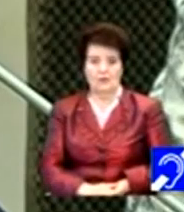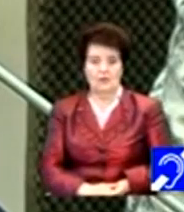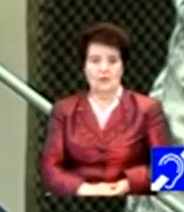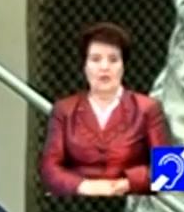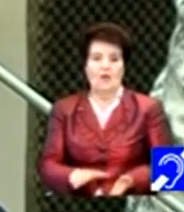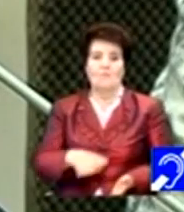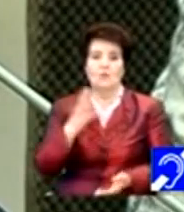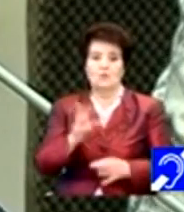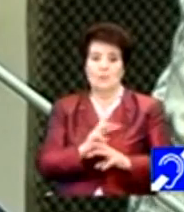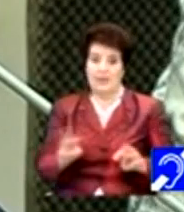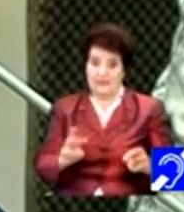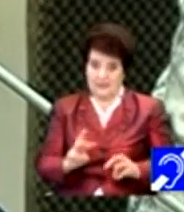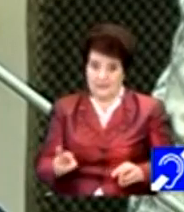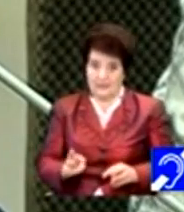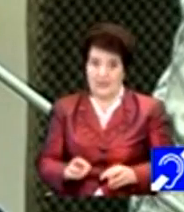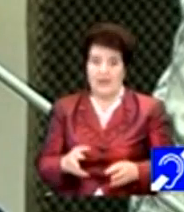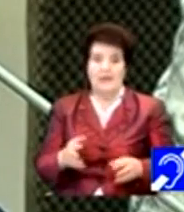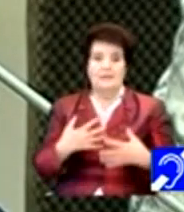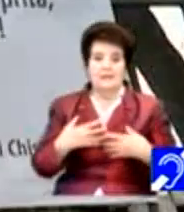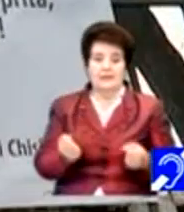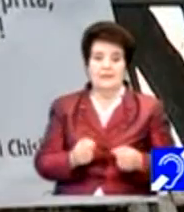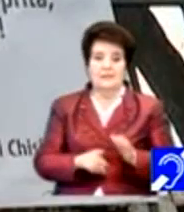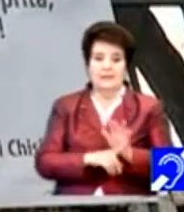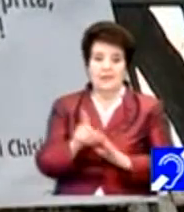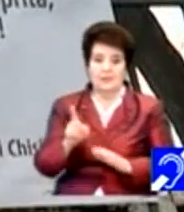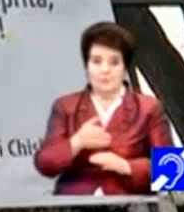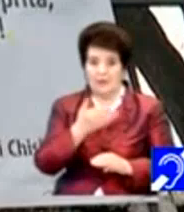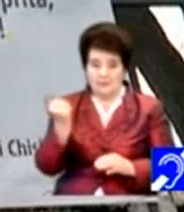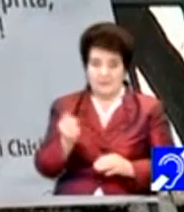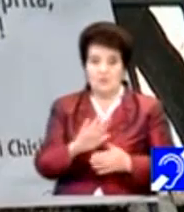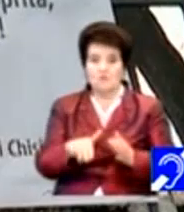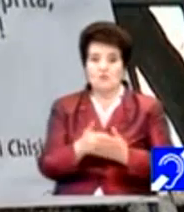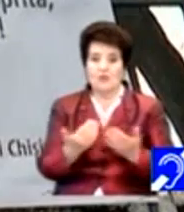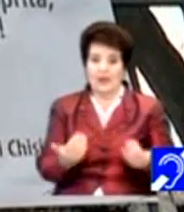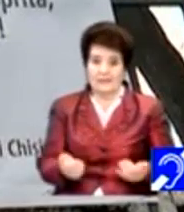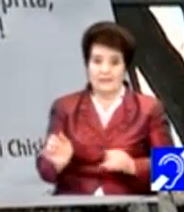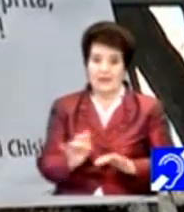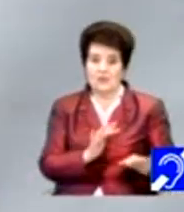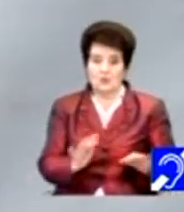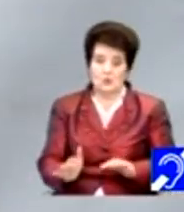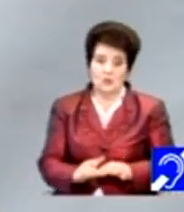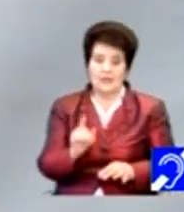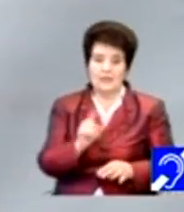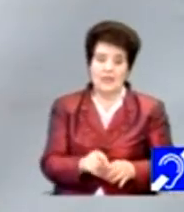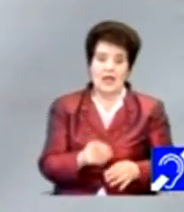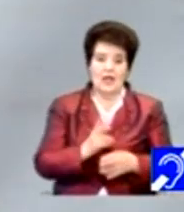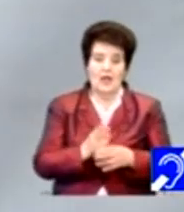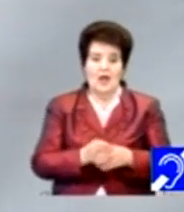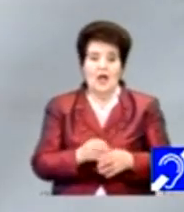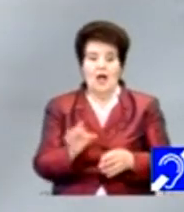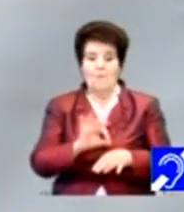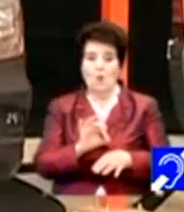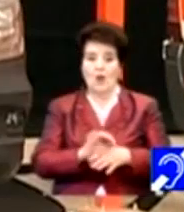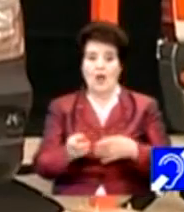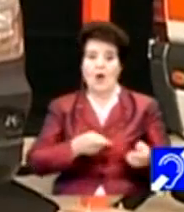Fostul ministru al sănătății spune că lipseau chiar de la început și mai lipsesc și astăzi acțiunile de eradicare a bolii. Autoritățile s-ar